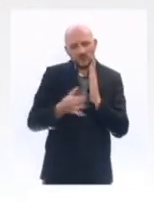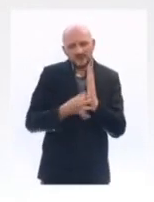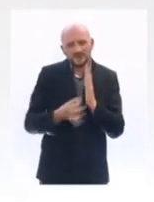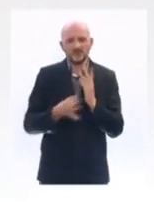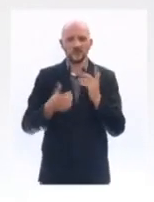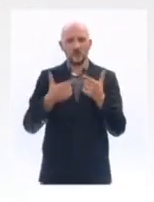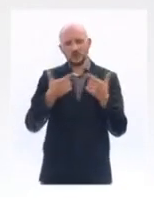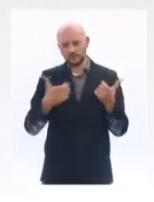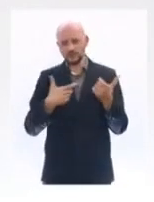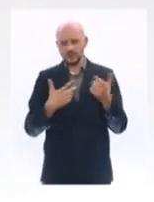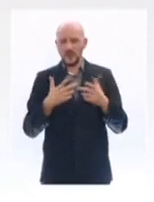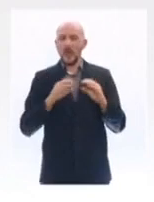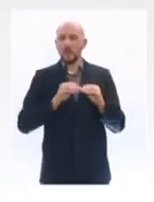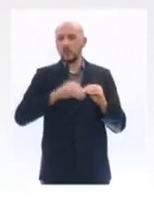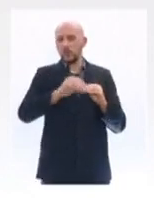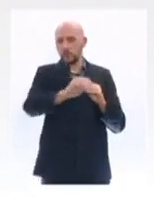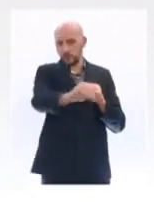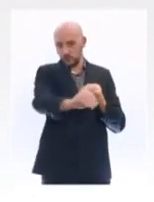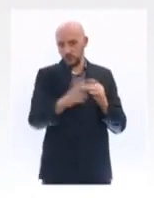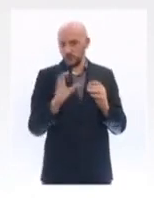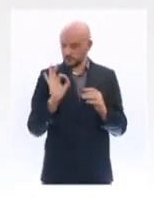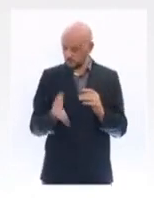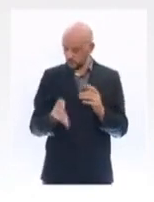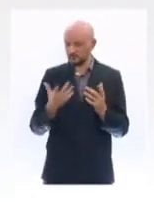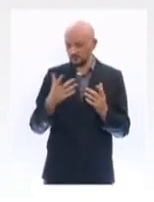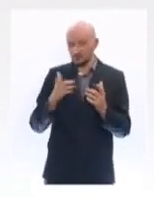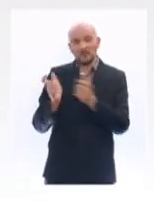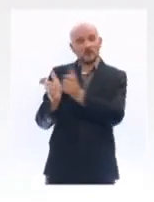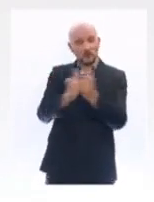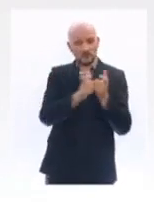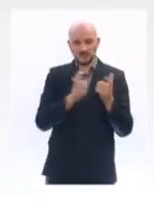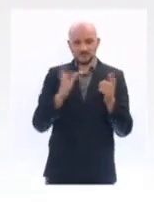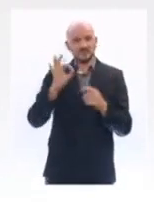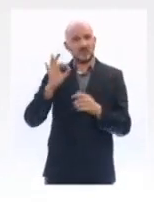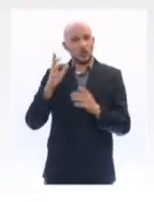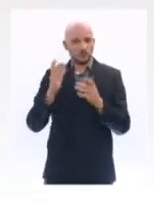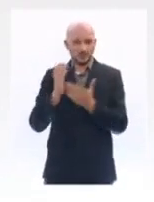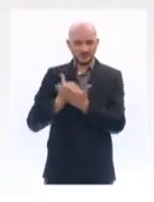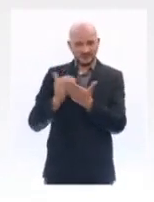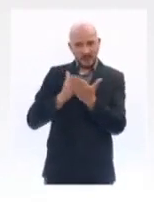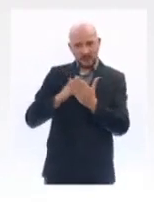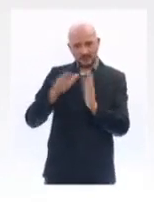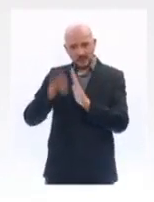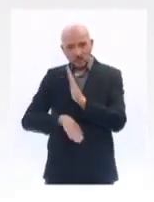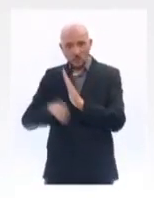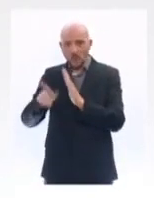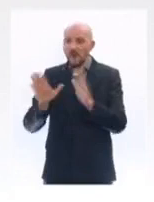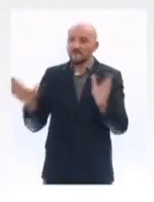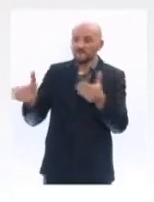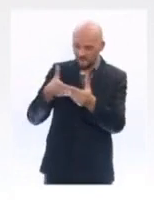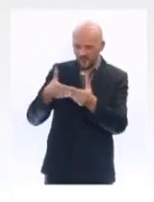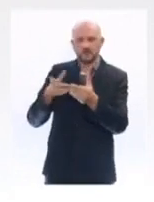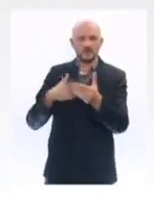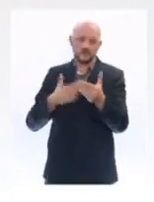chiffre d'affaires, elles auront le droit également à une exonération totale de leurs cotisations